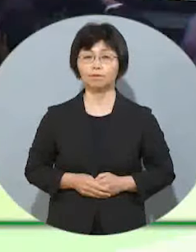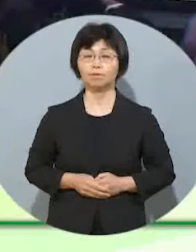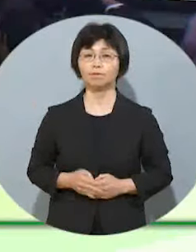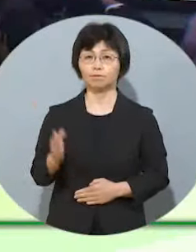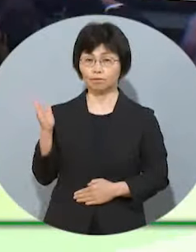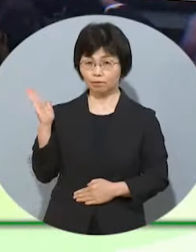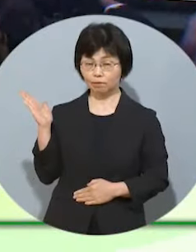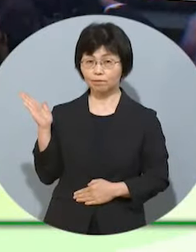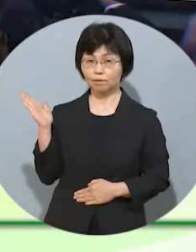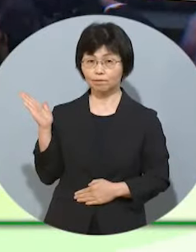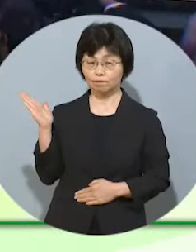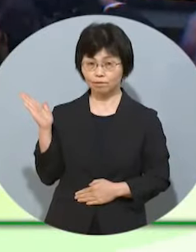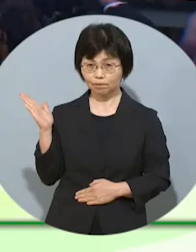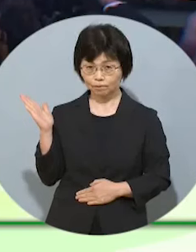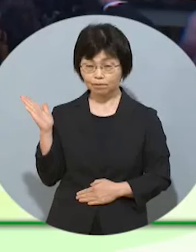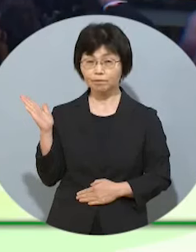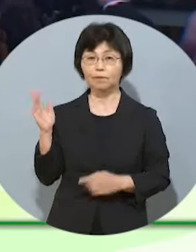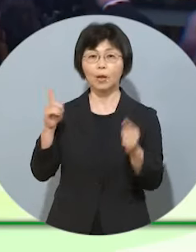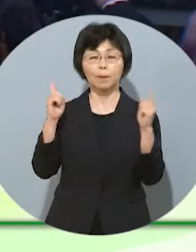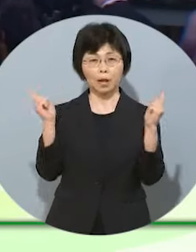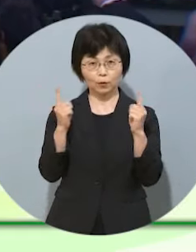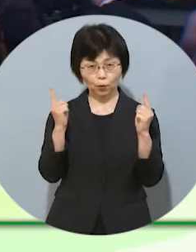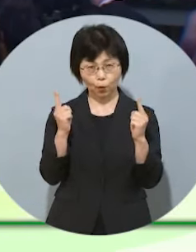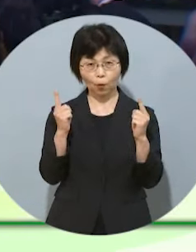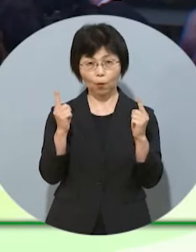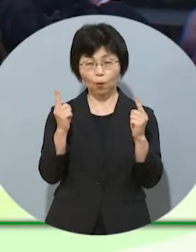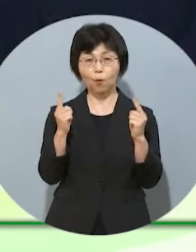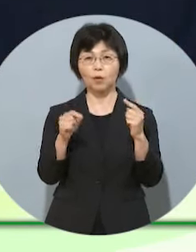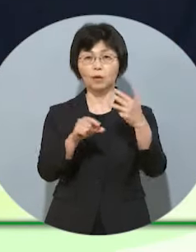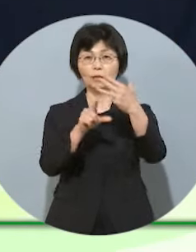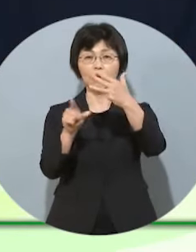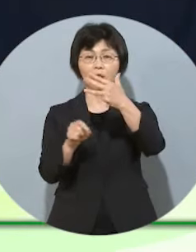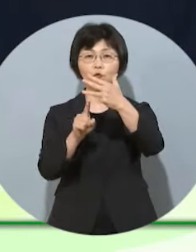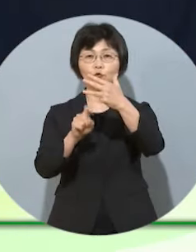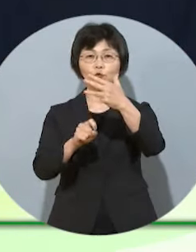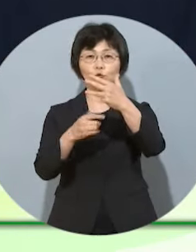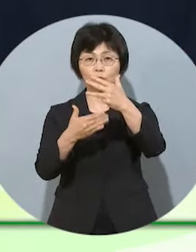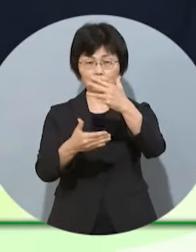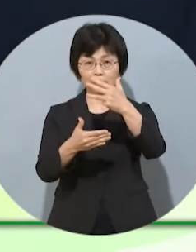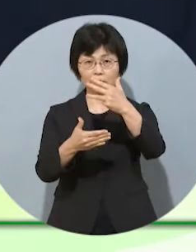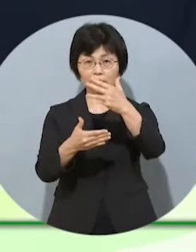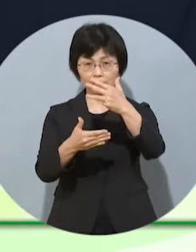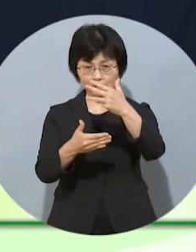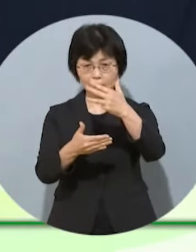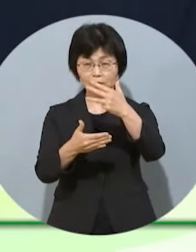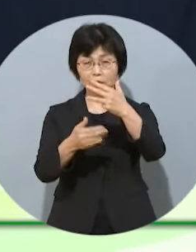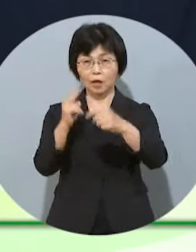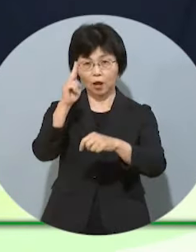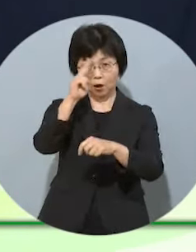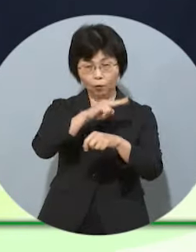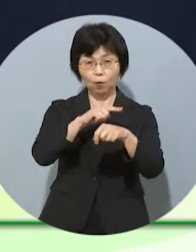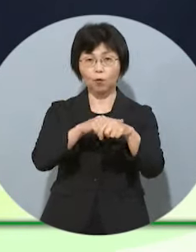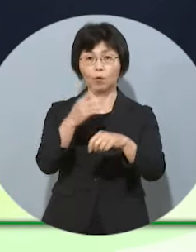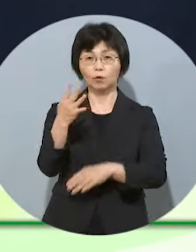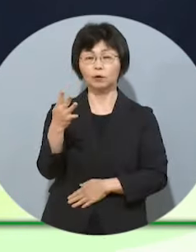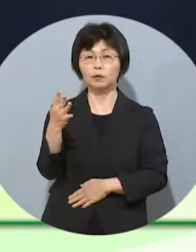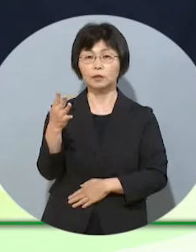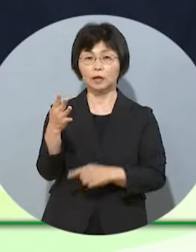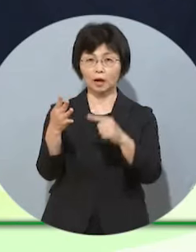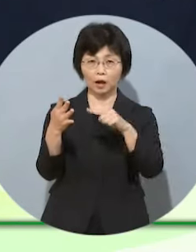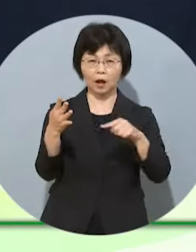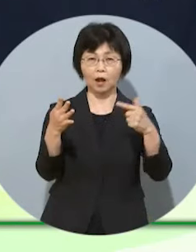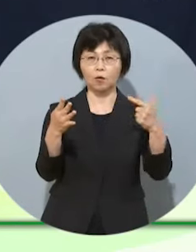第4期キックオフイベントは来月19日月曜日午後4時から6時半ま